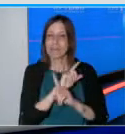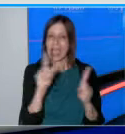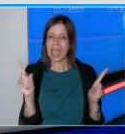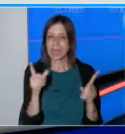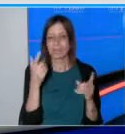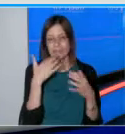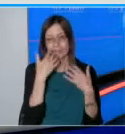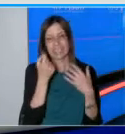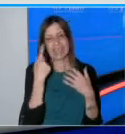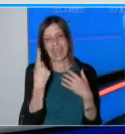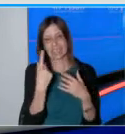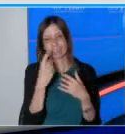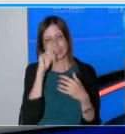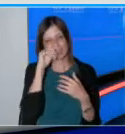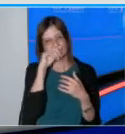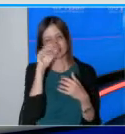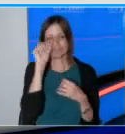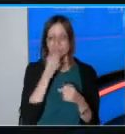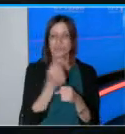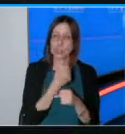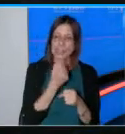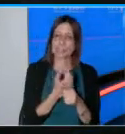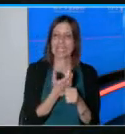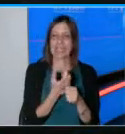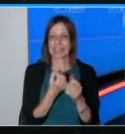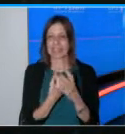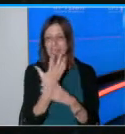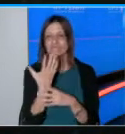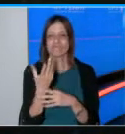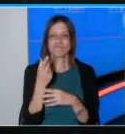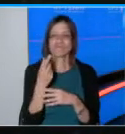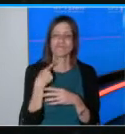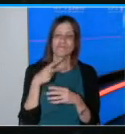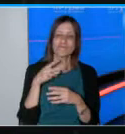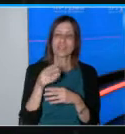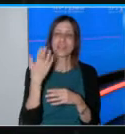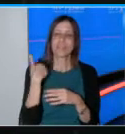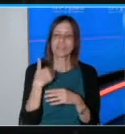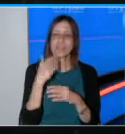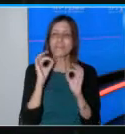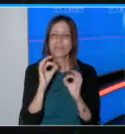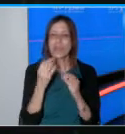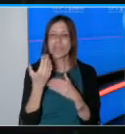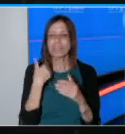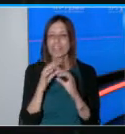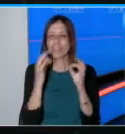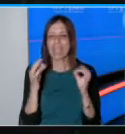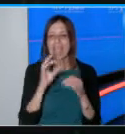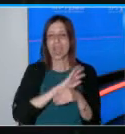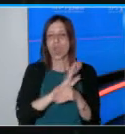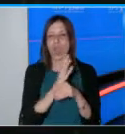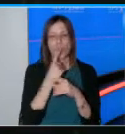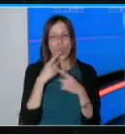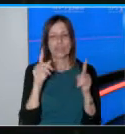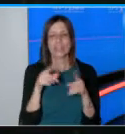רגע, ספרי לי קודם קצת על עצמך. זמרת, יוצרת. זמרת, יוצרת. השקתי לפני, בדיוק לפני שהתחילה הקורונה, את האלבום